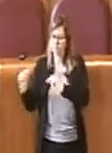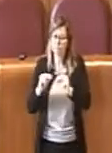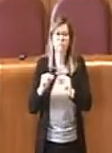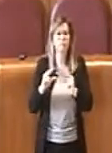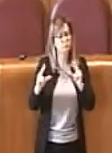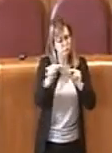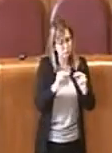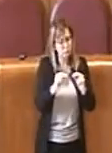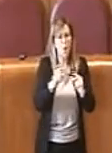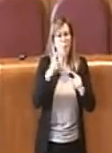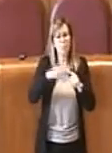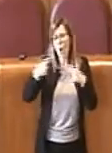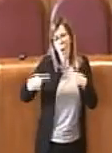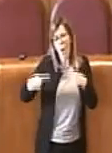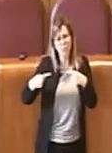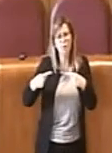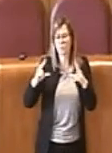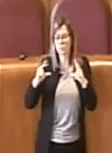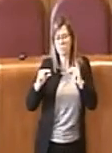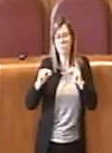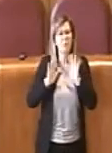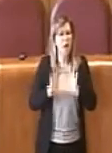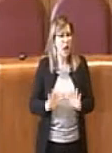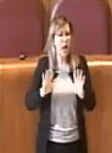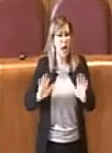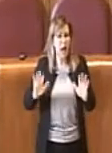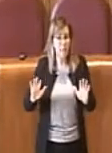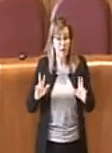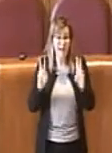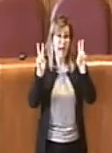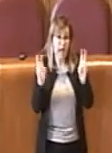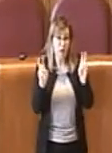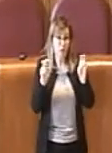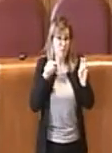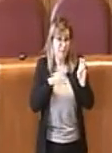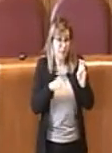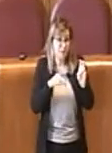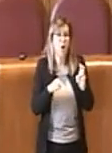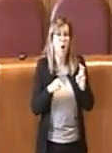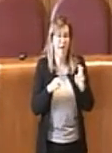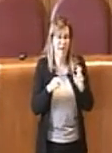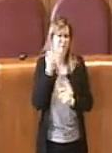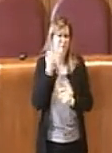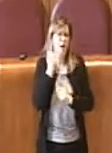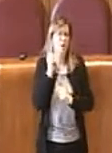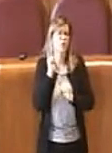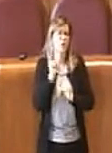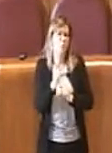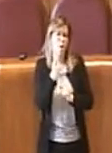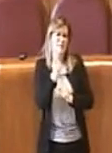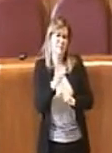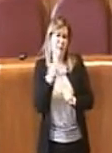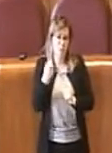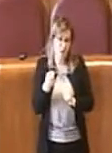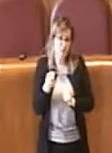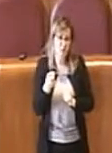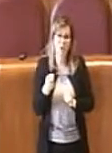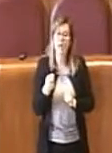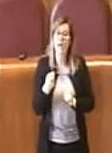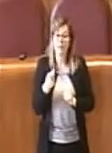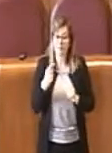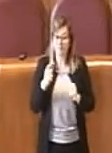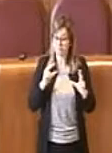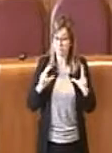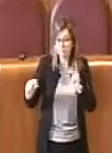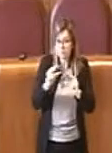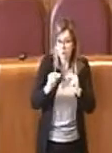consigliere di opposizione su un tema sul quale diciamo così è facile fare speculazione ritengono commissione neri sia stata